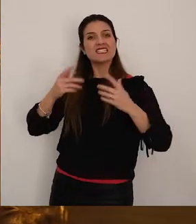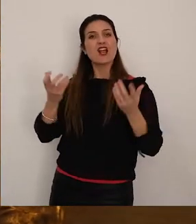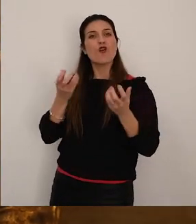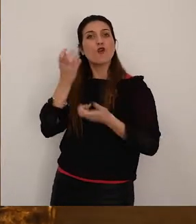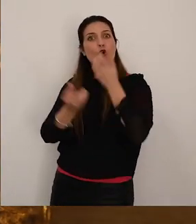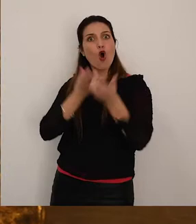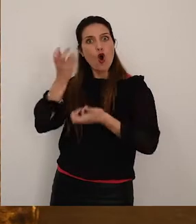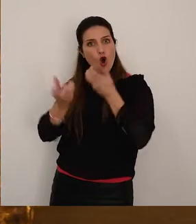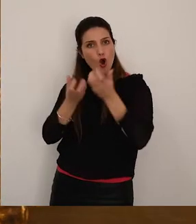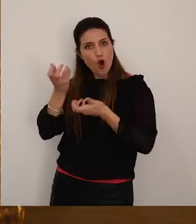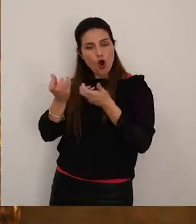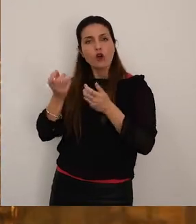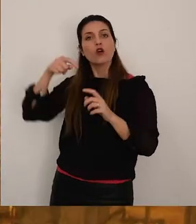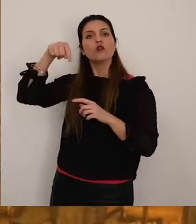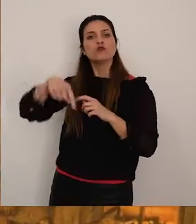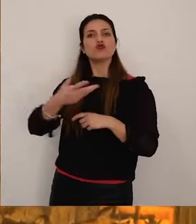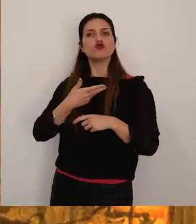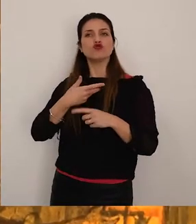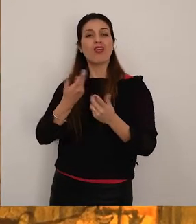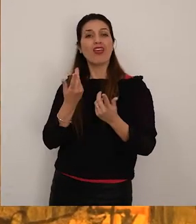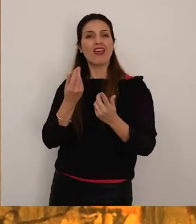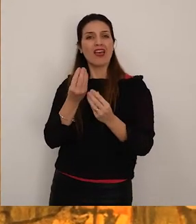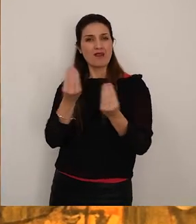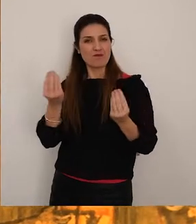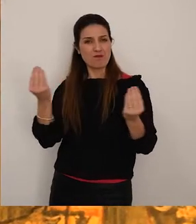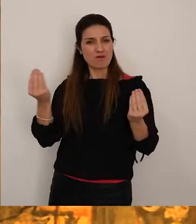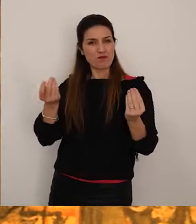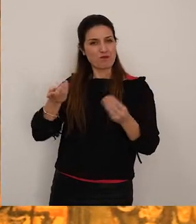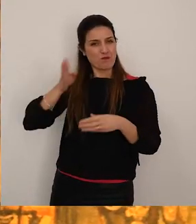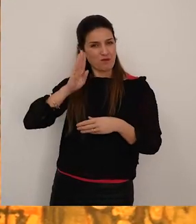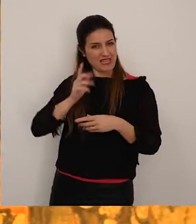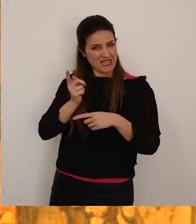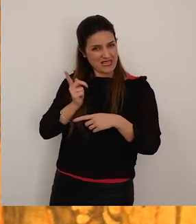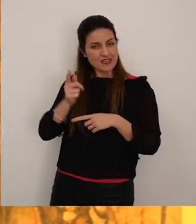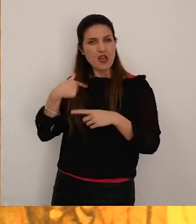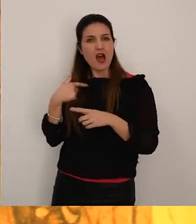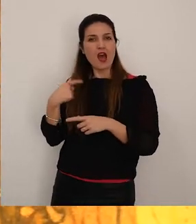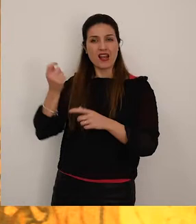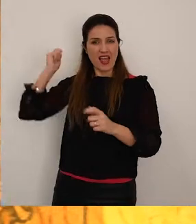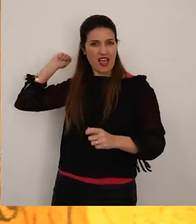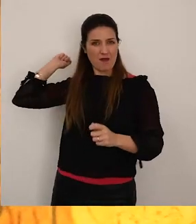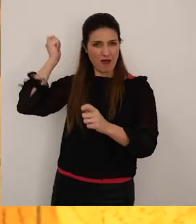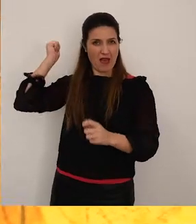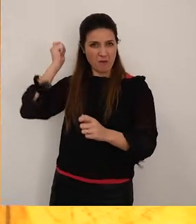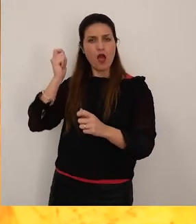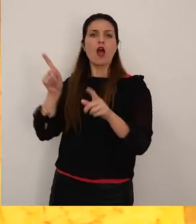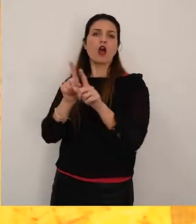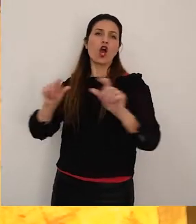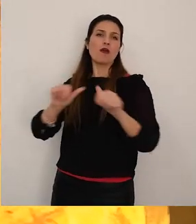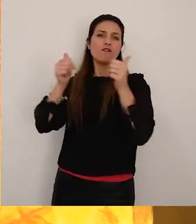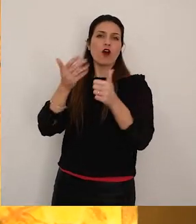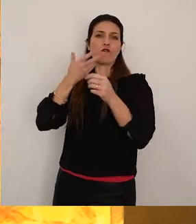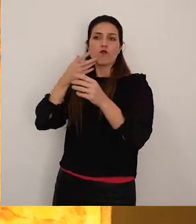raffigurati sventolando insegne contrassegnate dalla mezzaluna, mentre brandiscono armi e picconi in movimento d'assalto alla grande